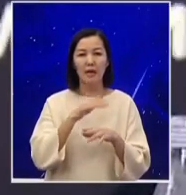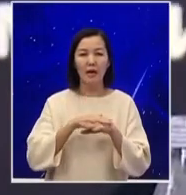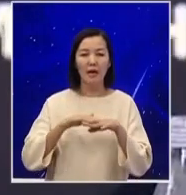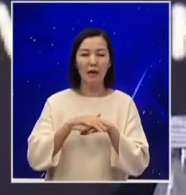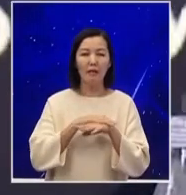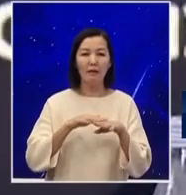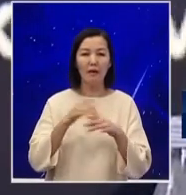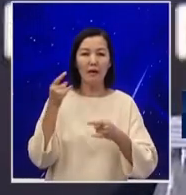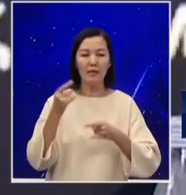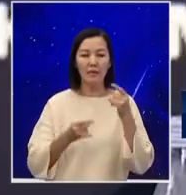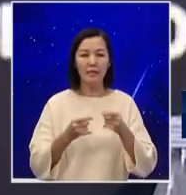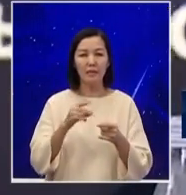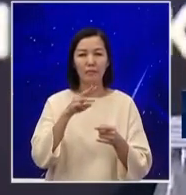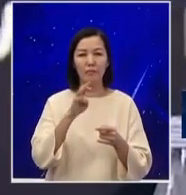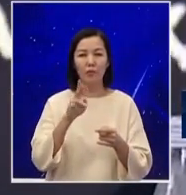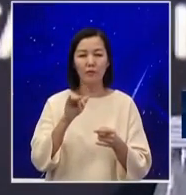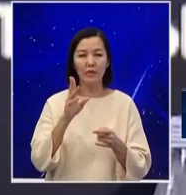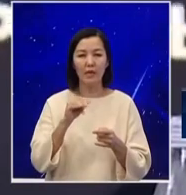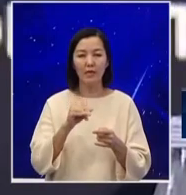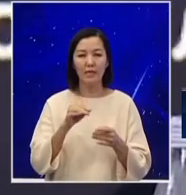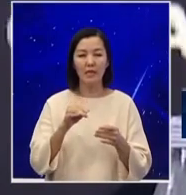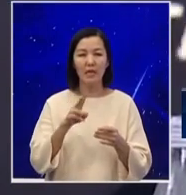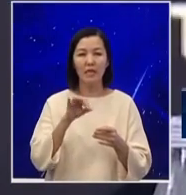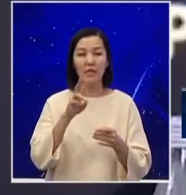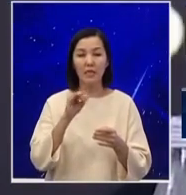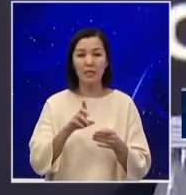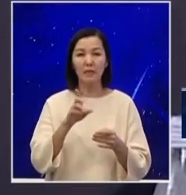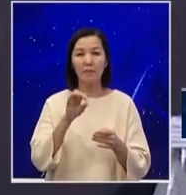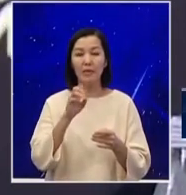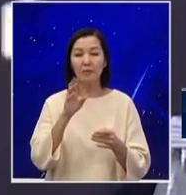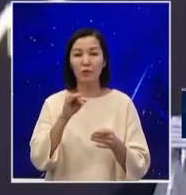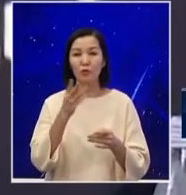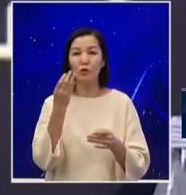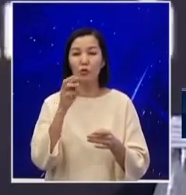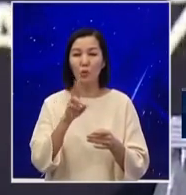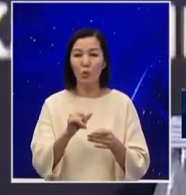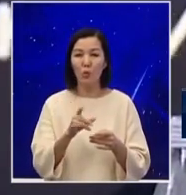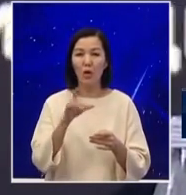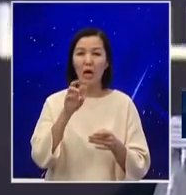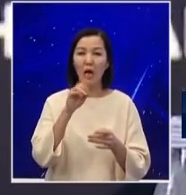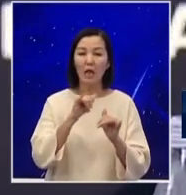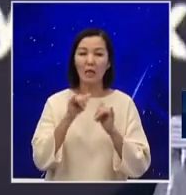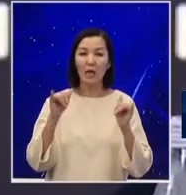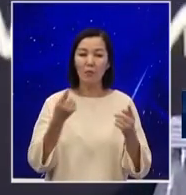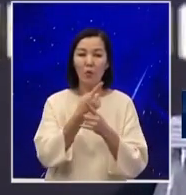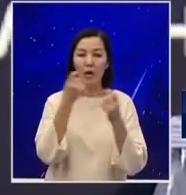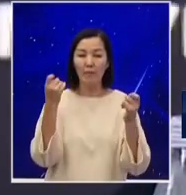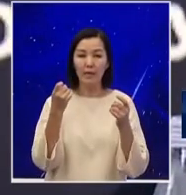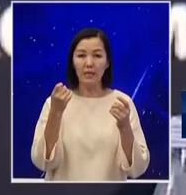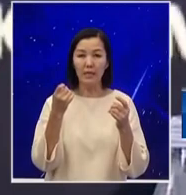арнасынан мүфтиятымызға бөлім сағаты, баспасөзге шолу, халалдаму айдарымен ақпараттық